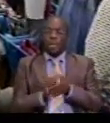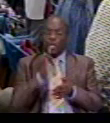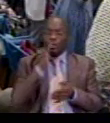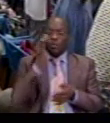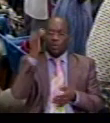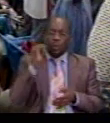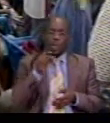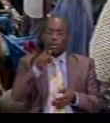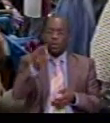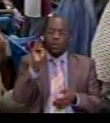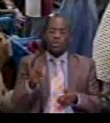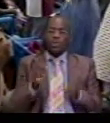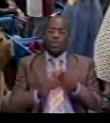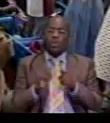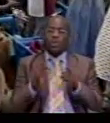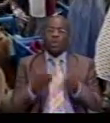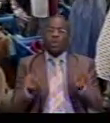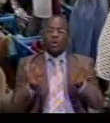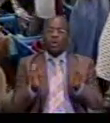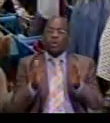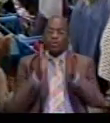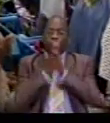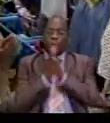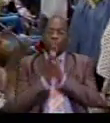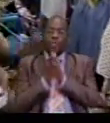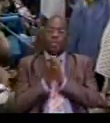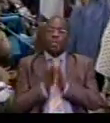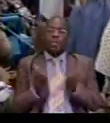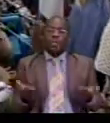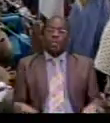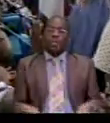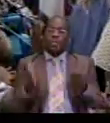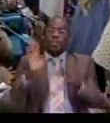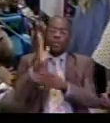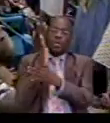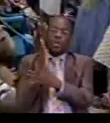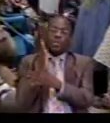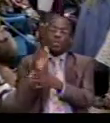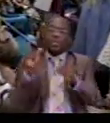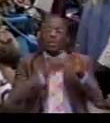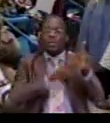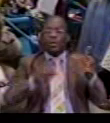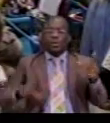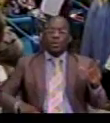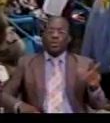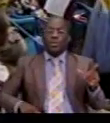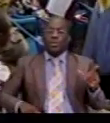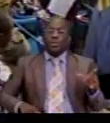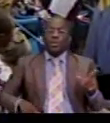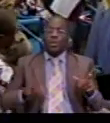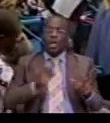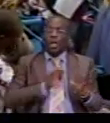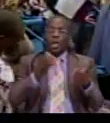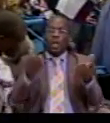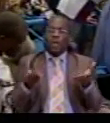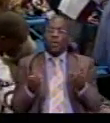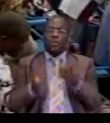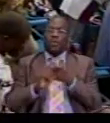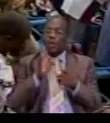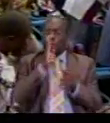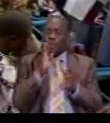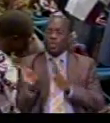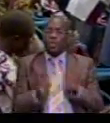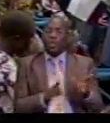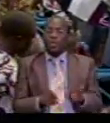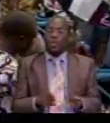la main vers le Seigneur. You raise your hands unto pour the dire, Lord. Seigneur, and say, Lord, je veux être prêt. I want to be ready. Accorde-moi la grâce.